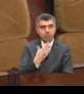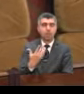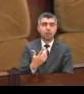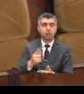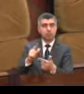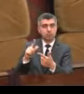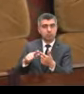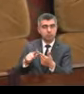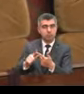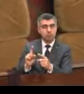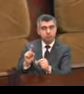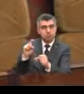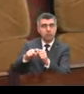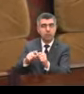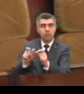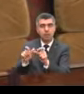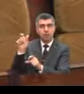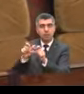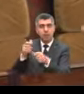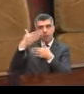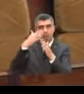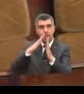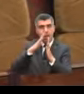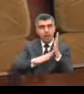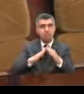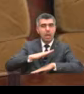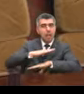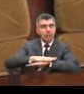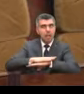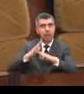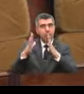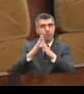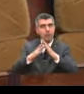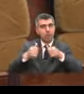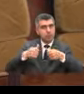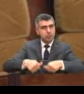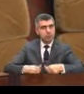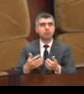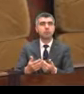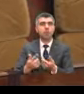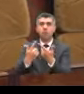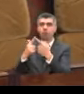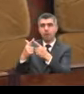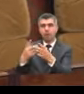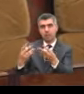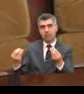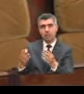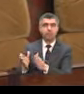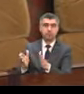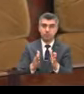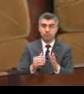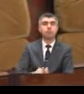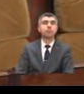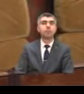انخراط الشعب المغربي في احترام الحجر الصحي، ومجموعة من الأمور.